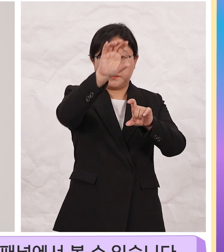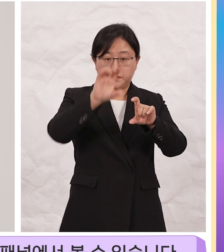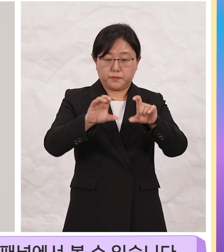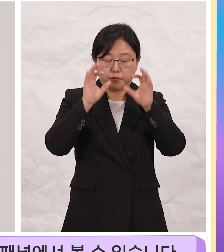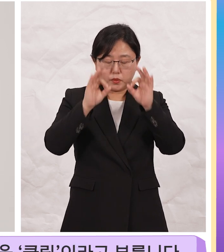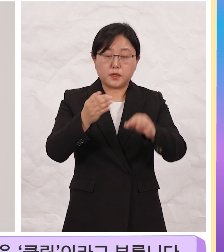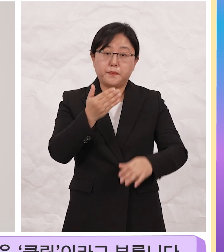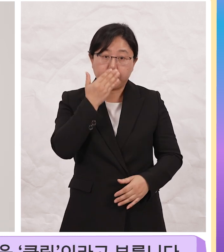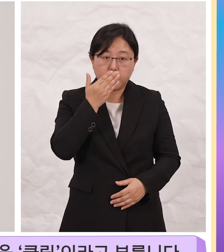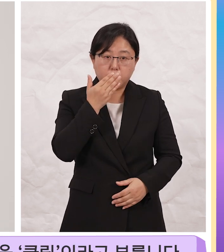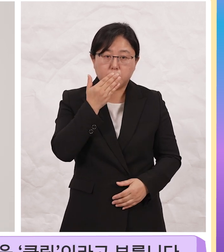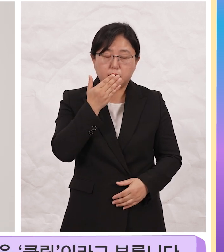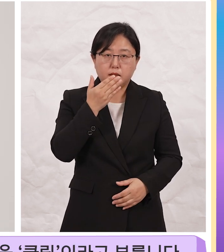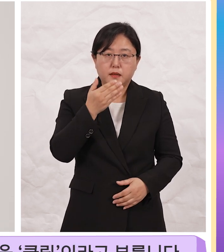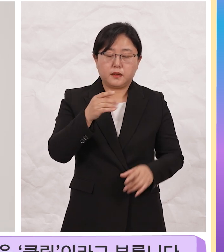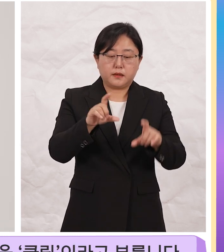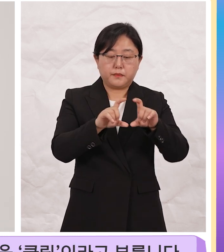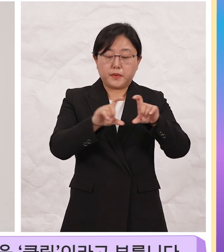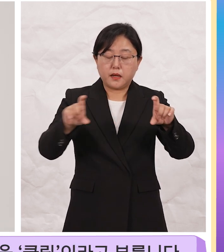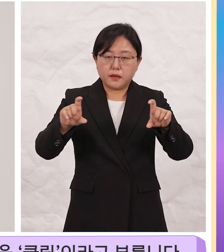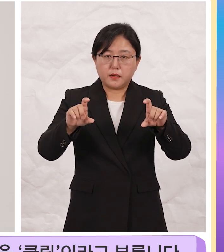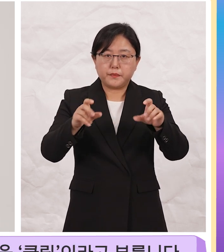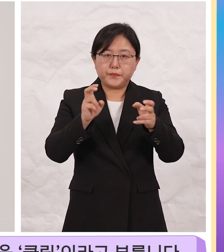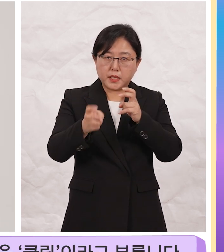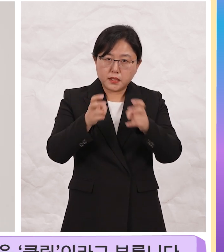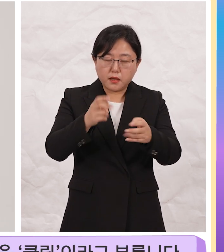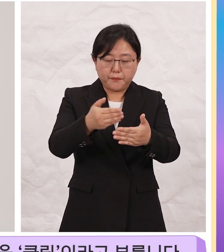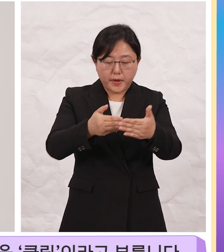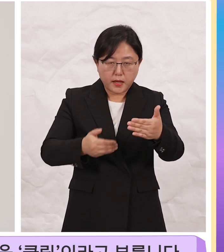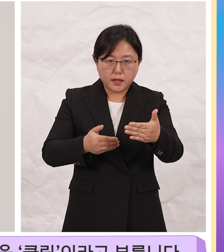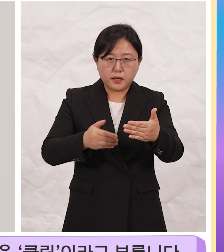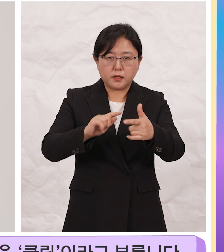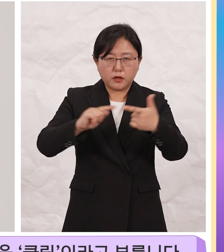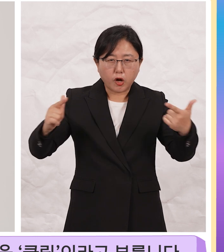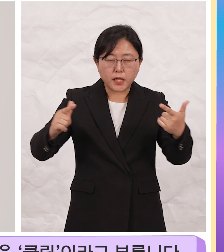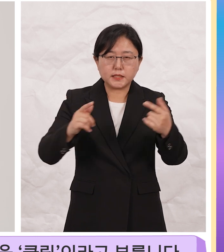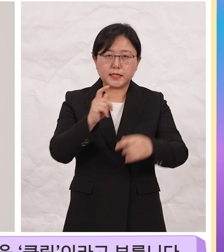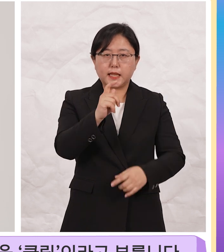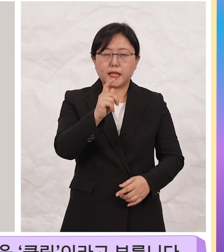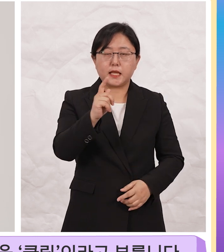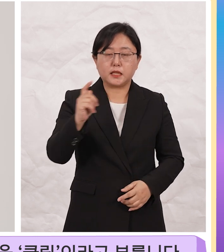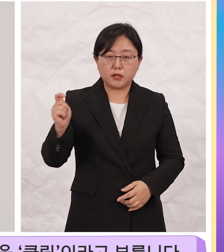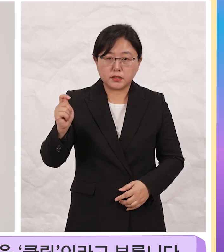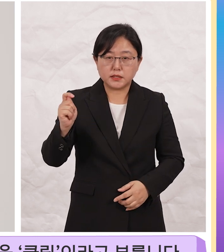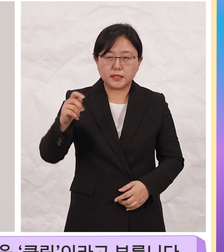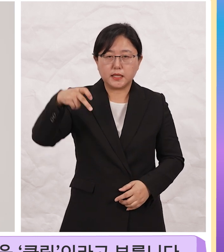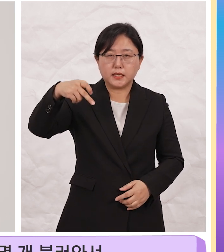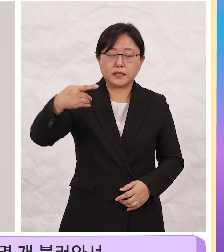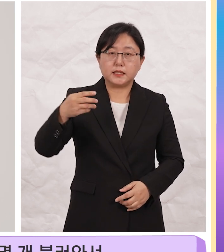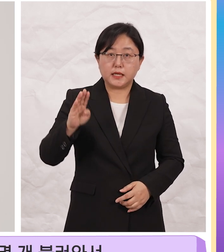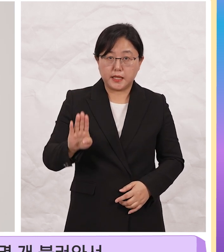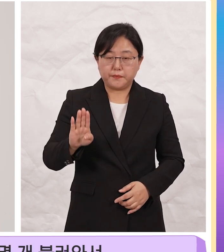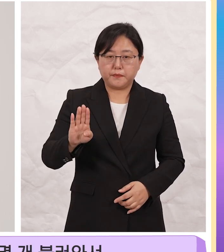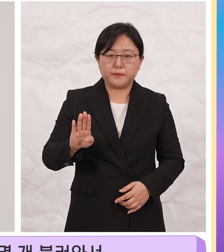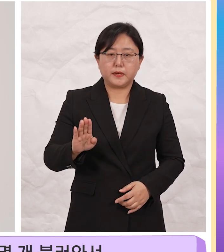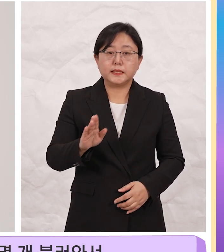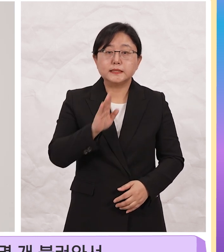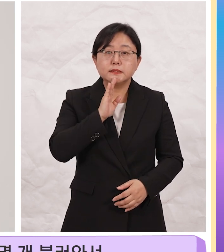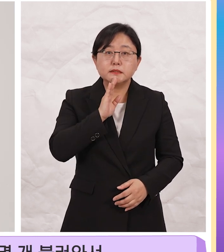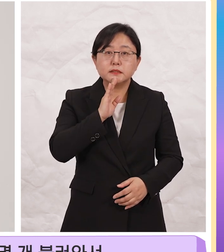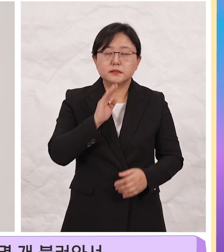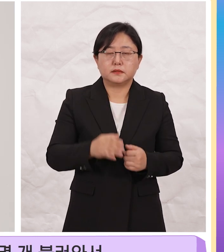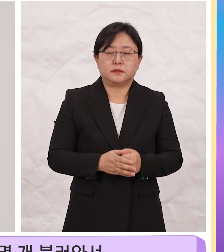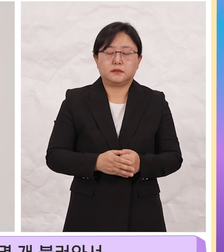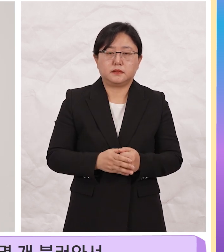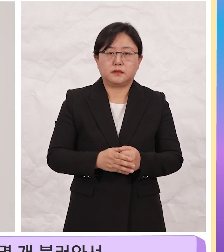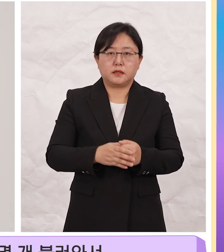수 있습니다. 타임라인에 있는 미디어 파일이나 각종 소스들을 우리는 클립이라고 부릅니다. 그러면